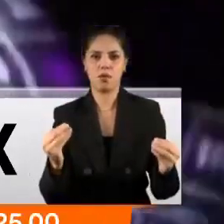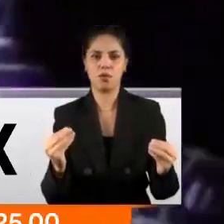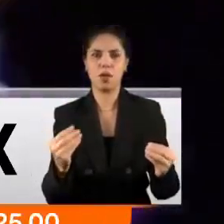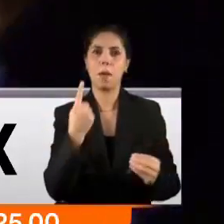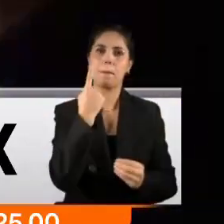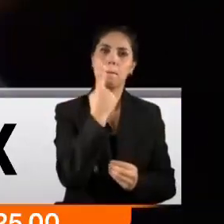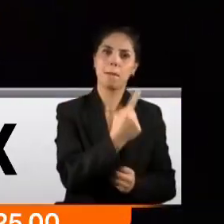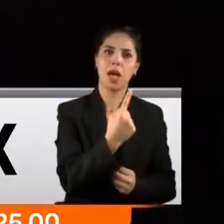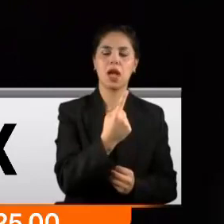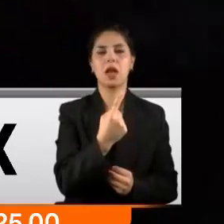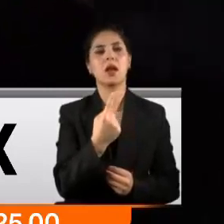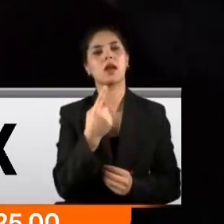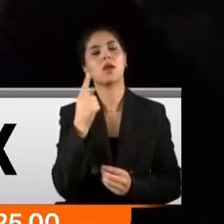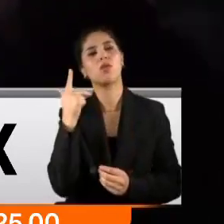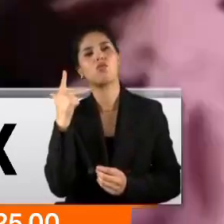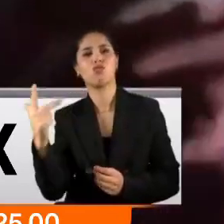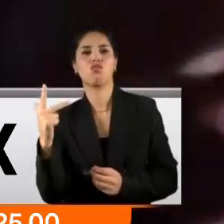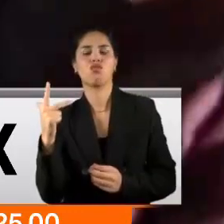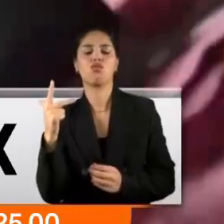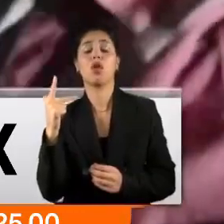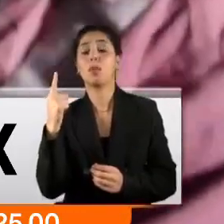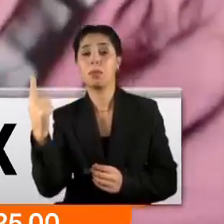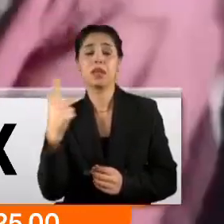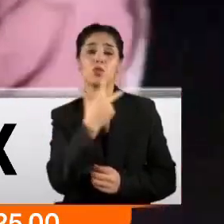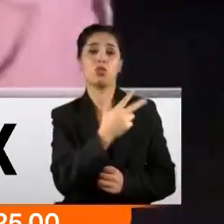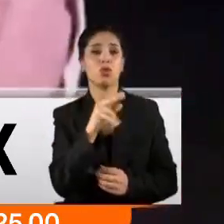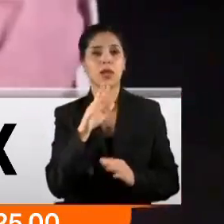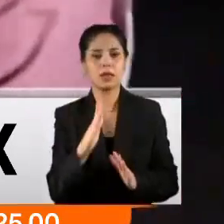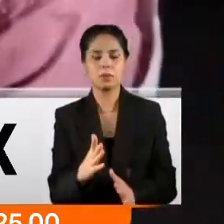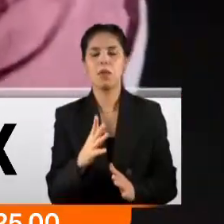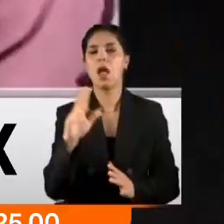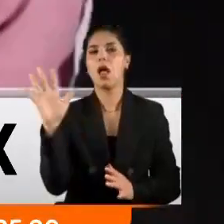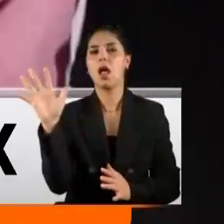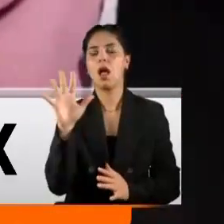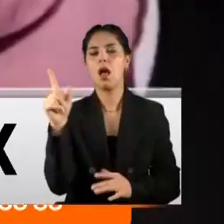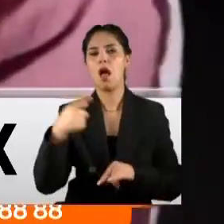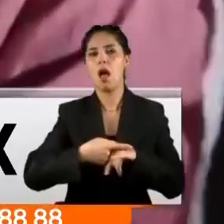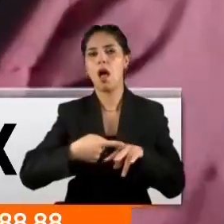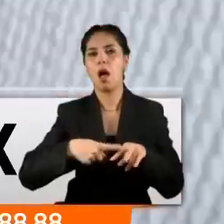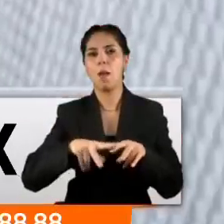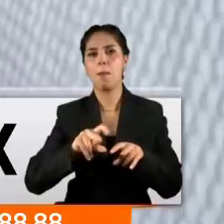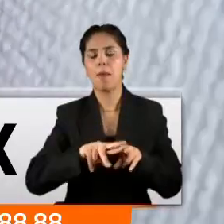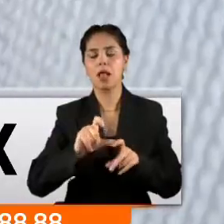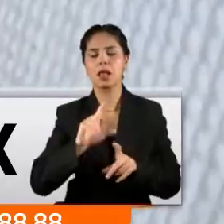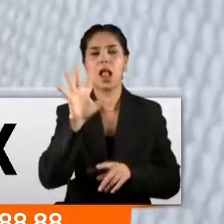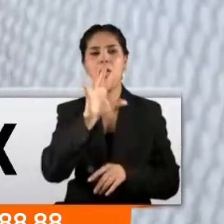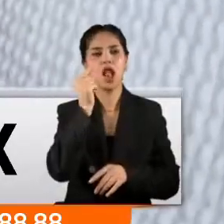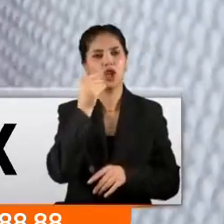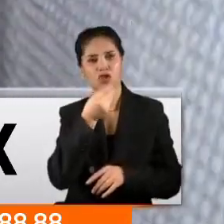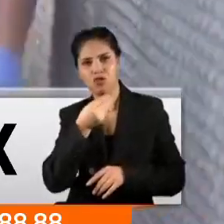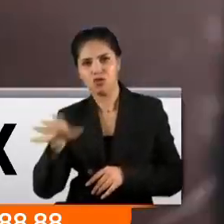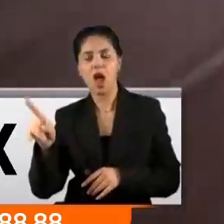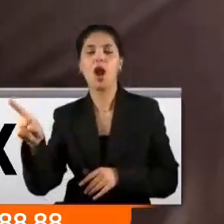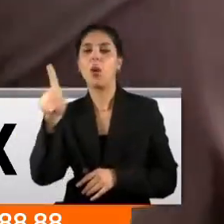3 olarak gerçekleşti. Hamas, kadın ve çocuklardan oluşan 50 rehineyi serbest bırakacak. Karşılığında